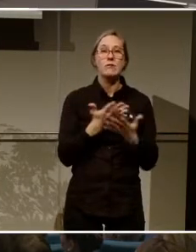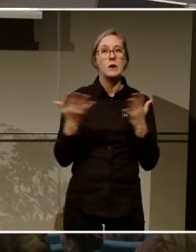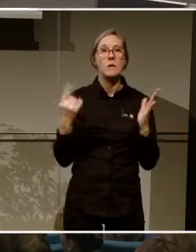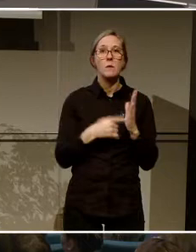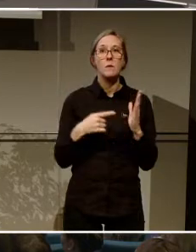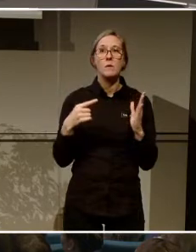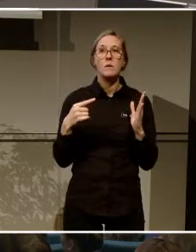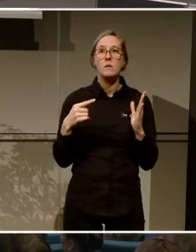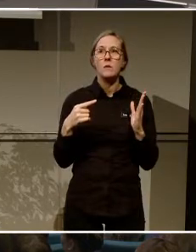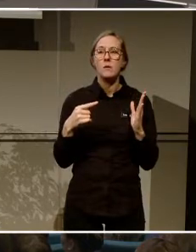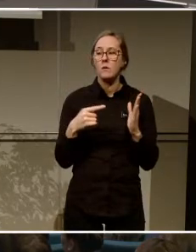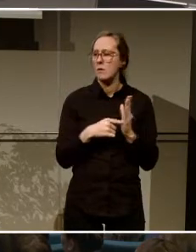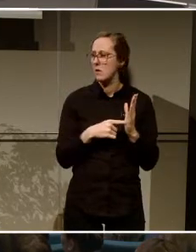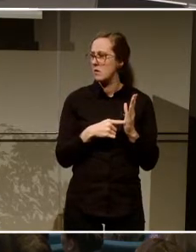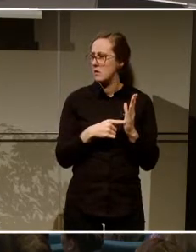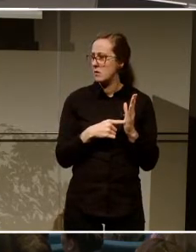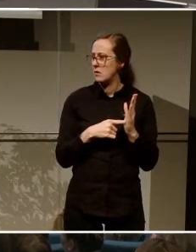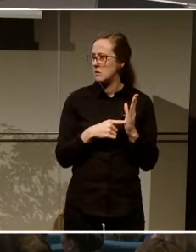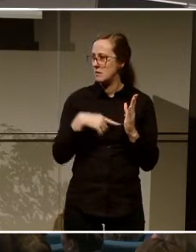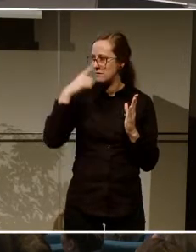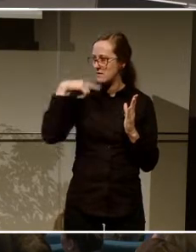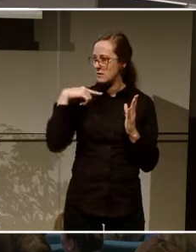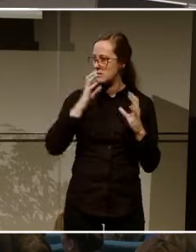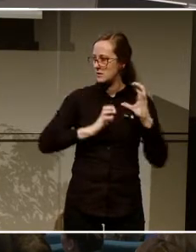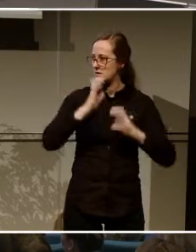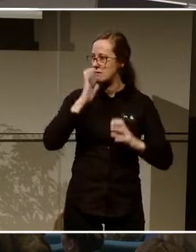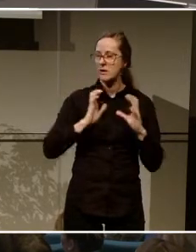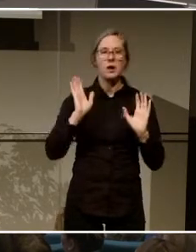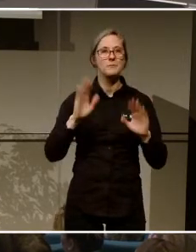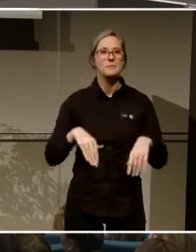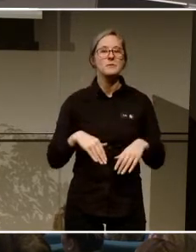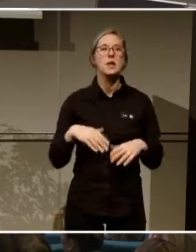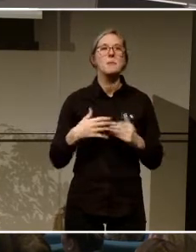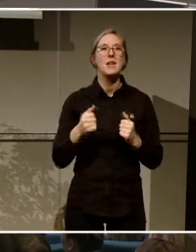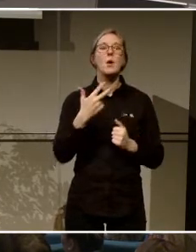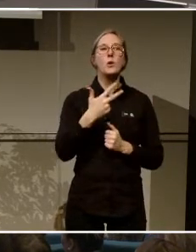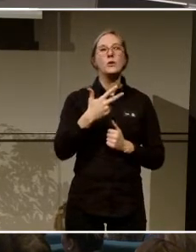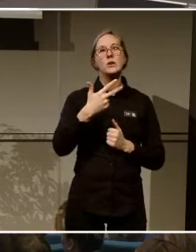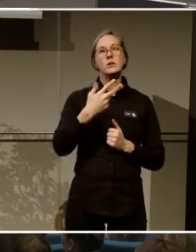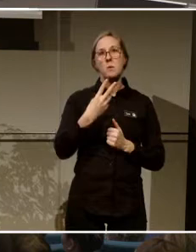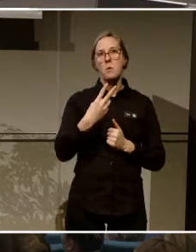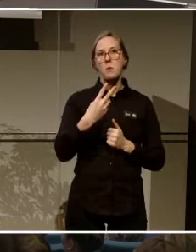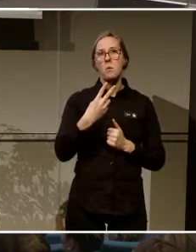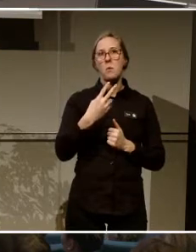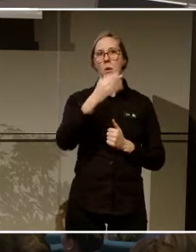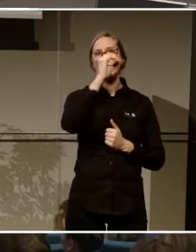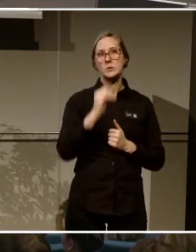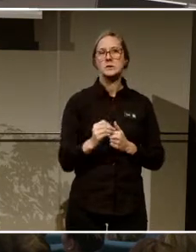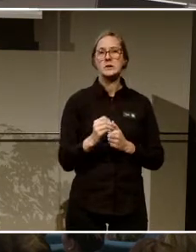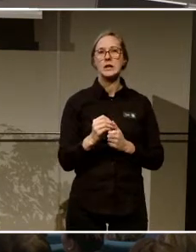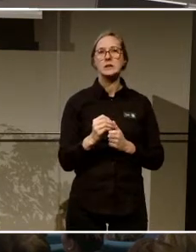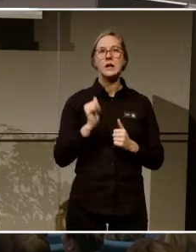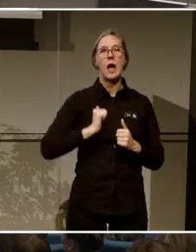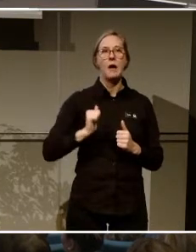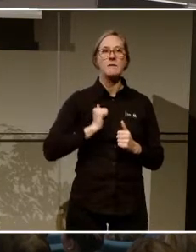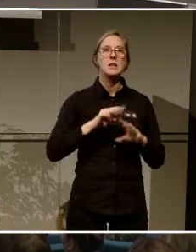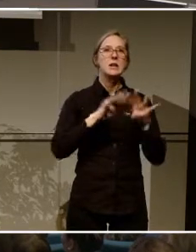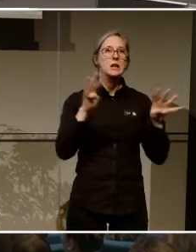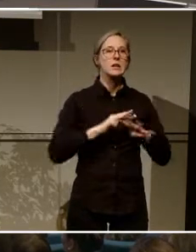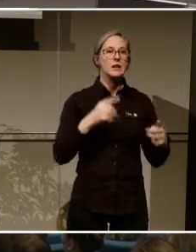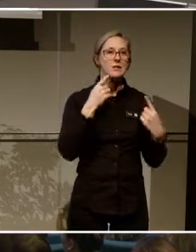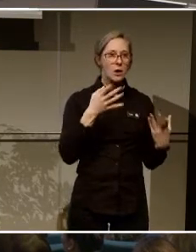ploppa upp en siffra med så? Nej, den var försvunnen. Det är 82% i alla fall. Av de som använder internet flera gånger